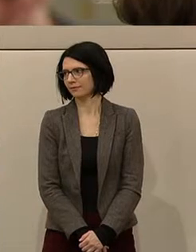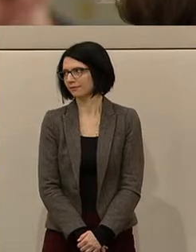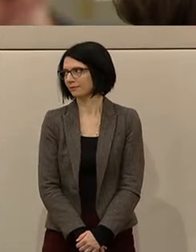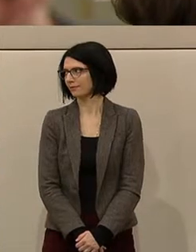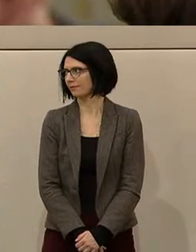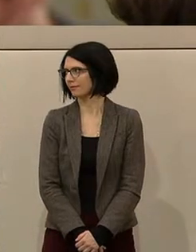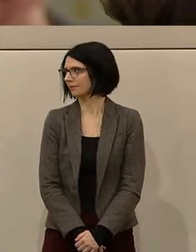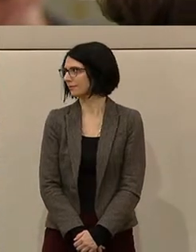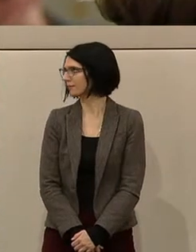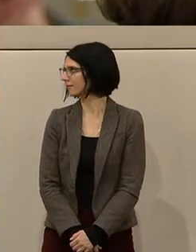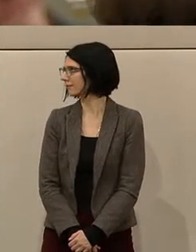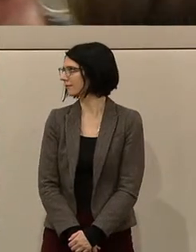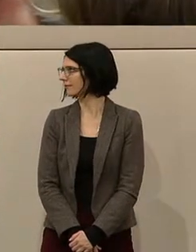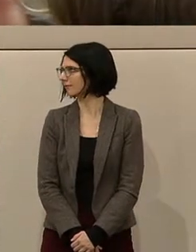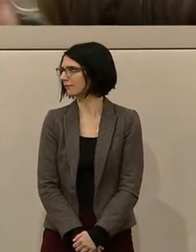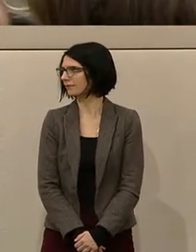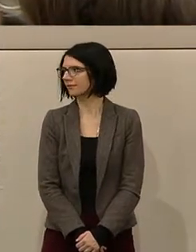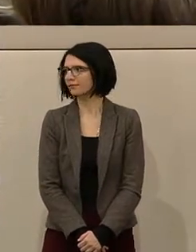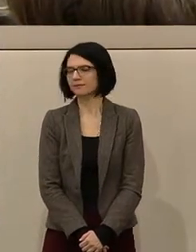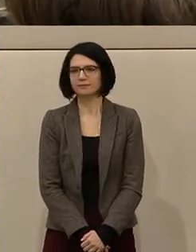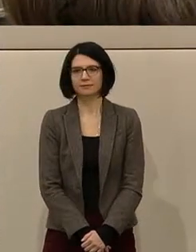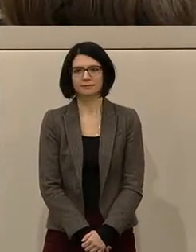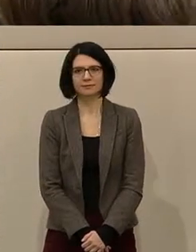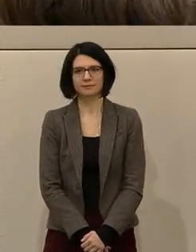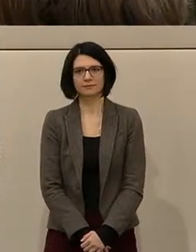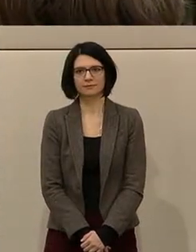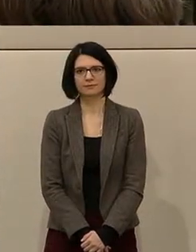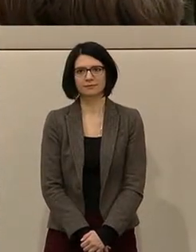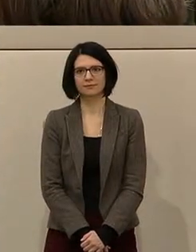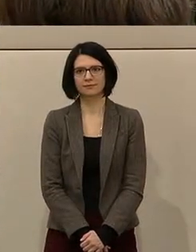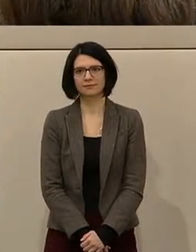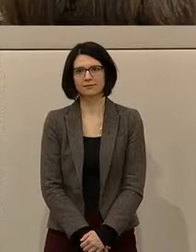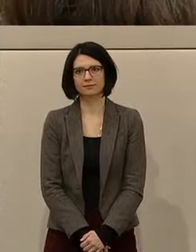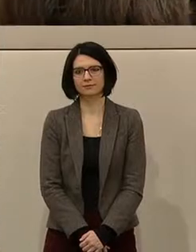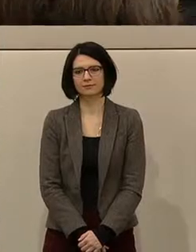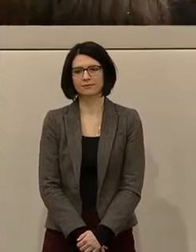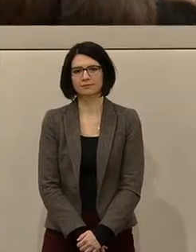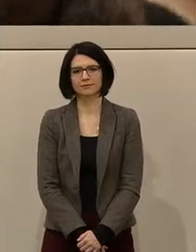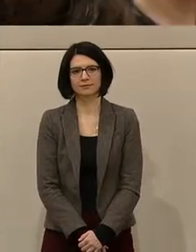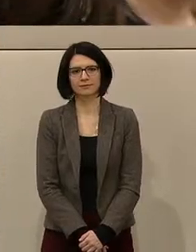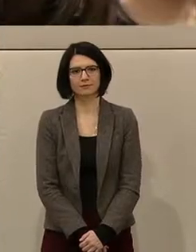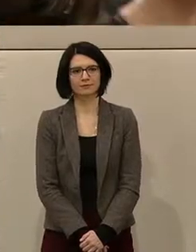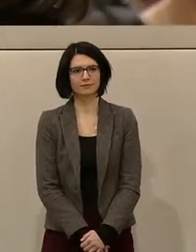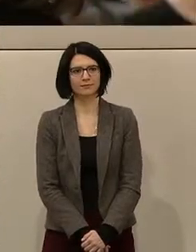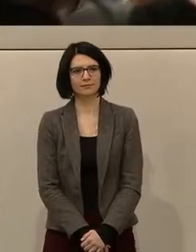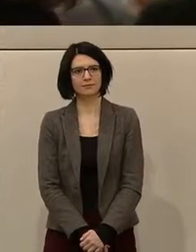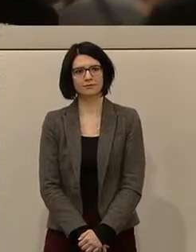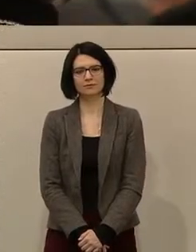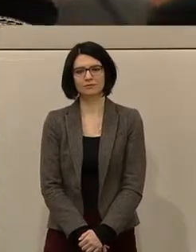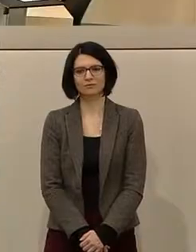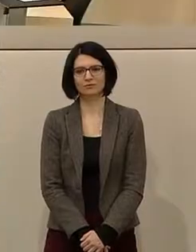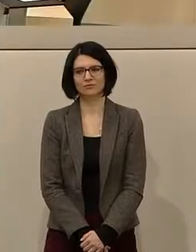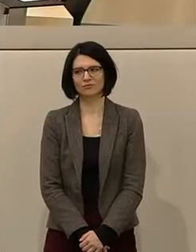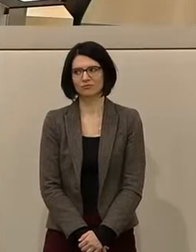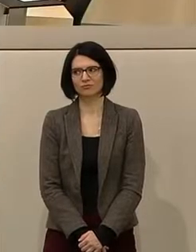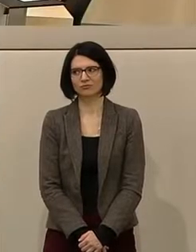meines Wissens folgenlos. Man hat sich sozusagen ausgeredet bzw. ins Gewissen geredet und